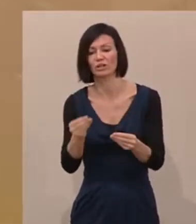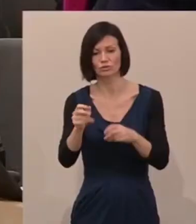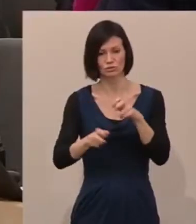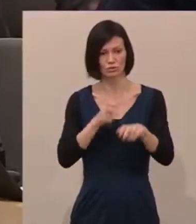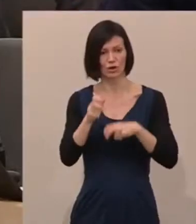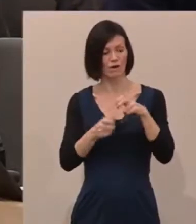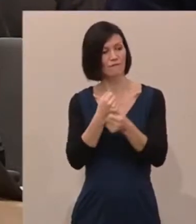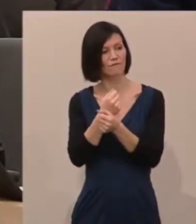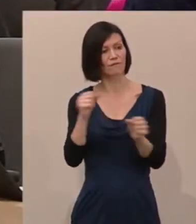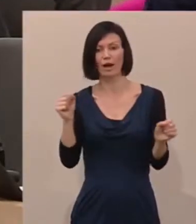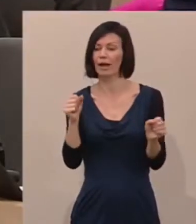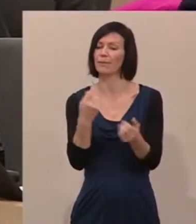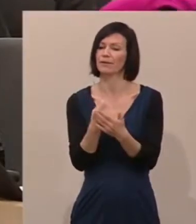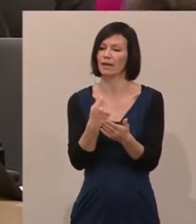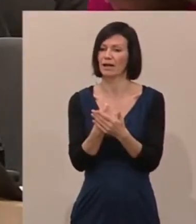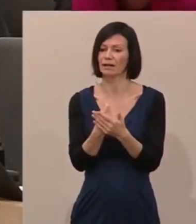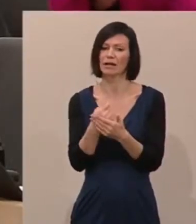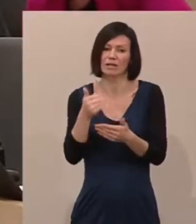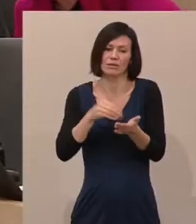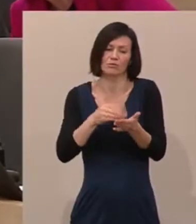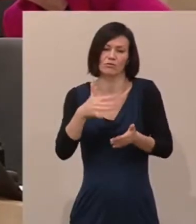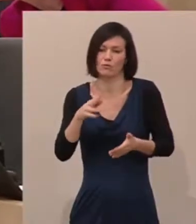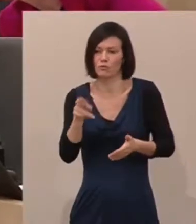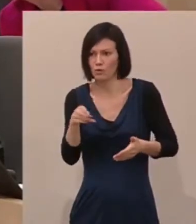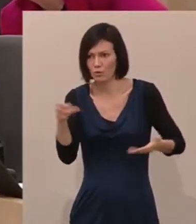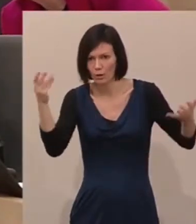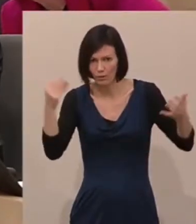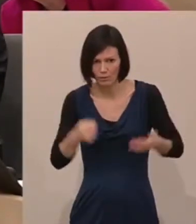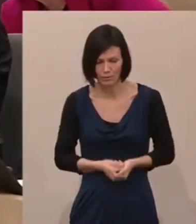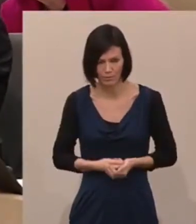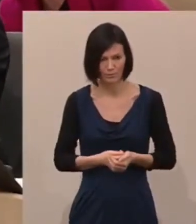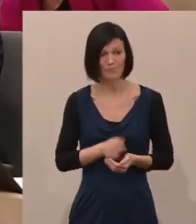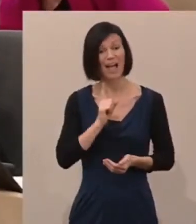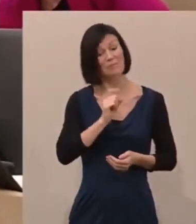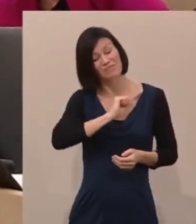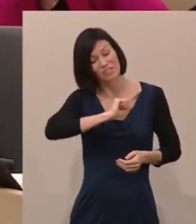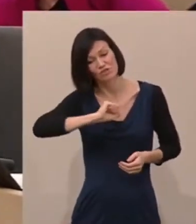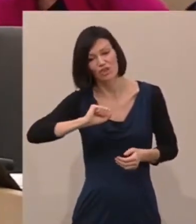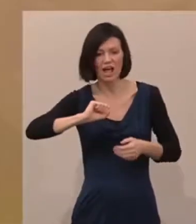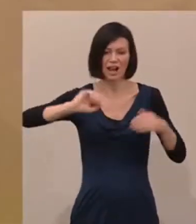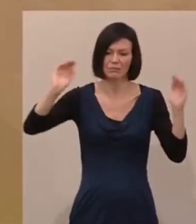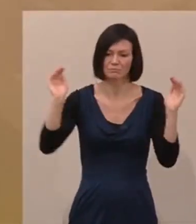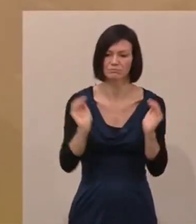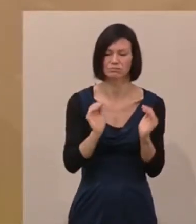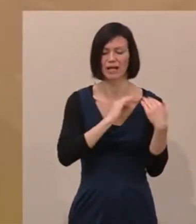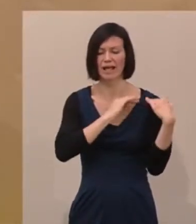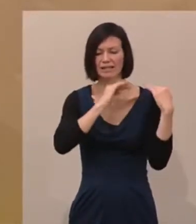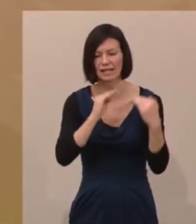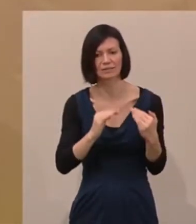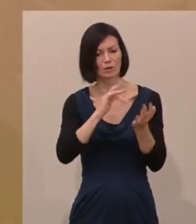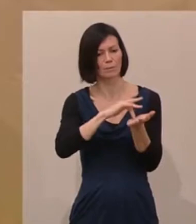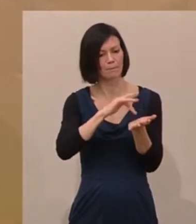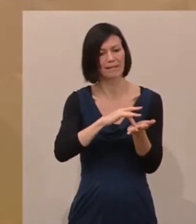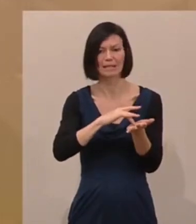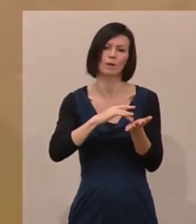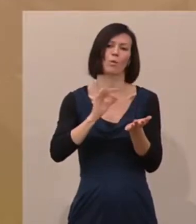vor? Wenn es aber rasch gehen soll und die Absenkung für die niedrigen und mittleren Einkommen eine